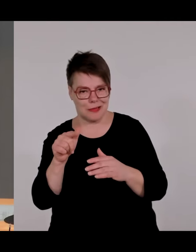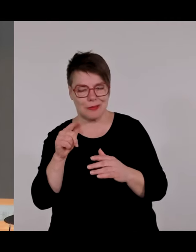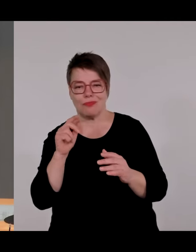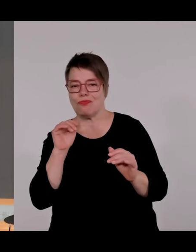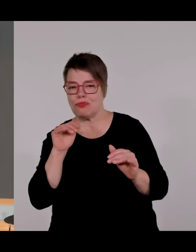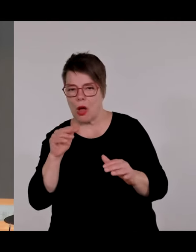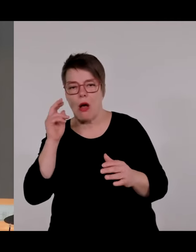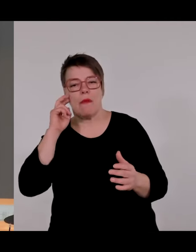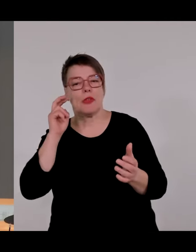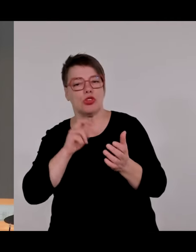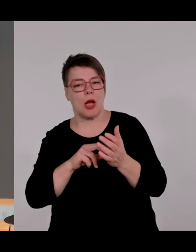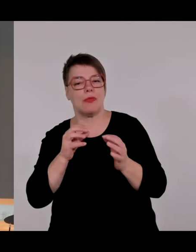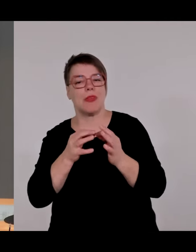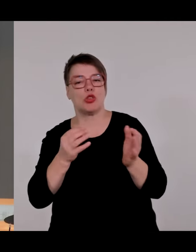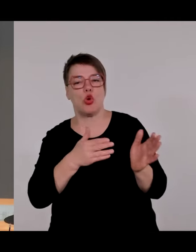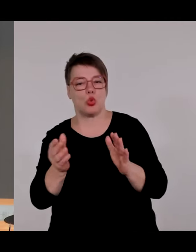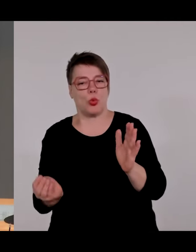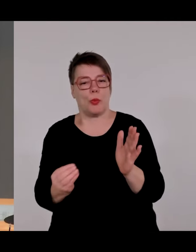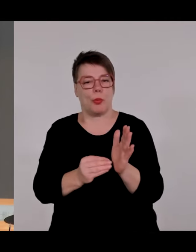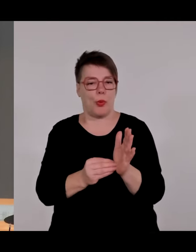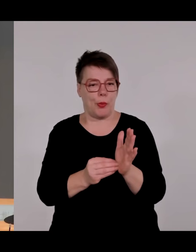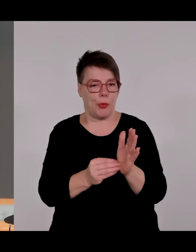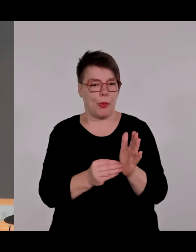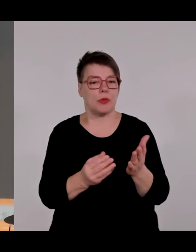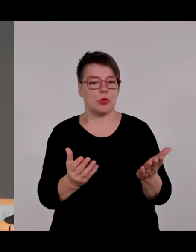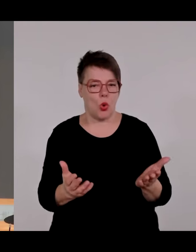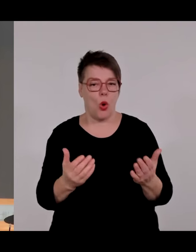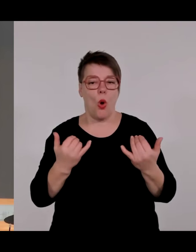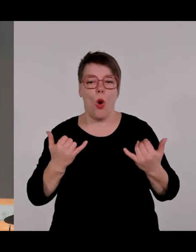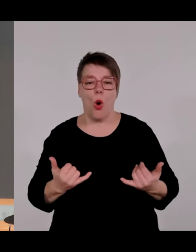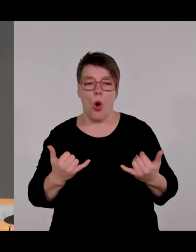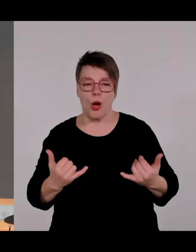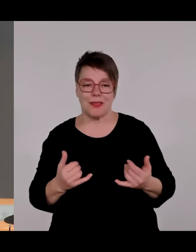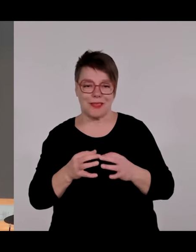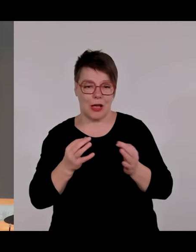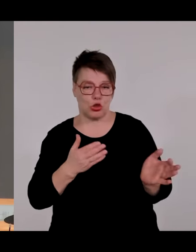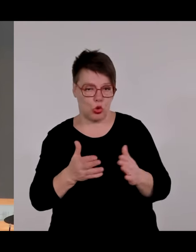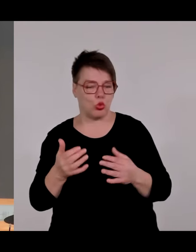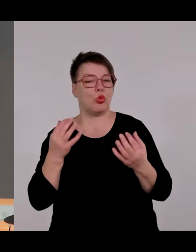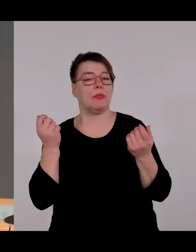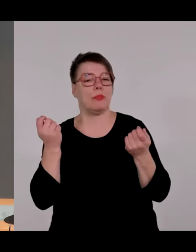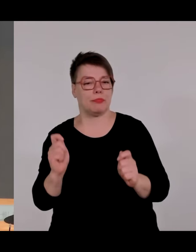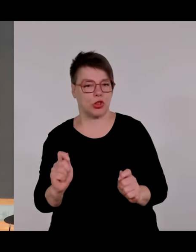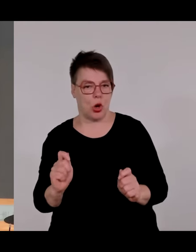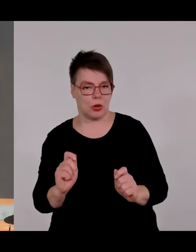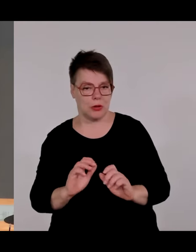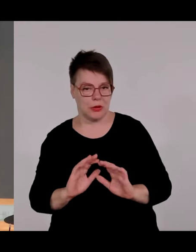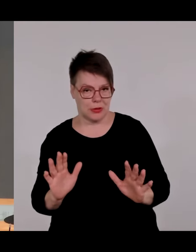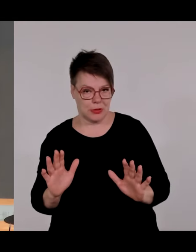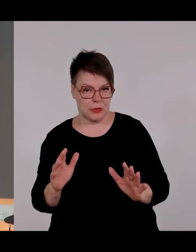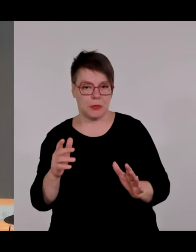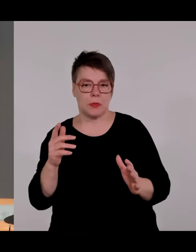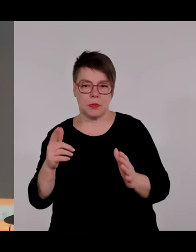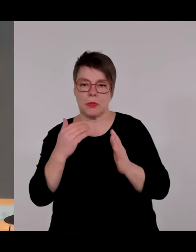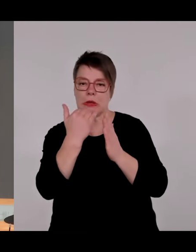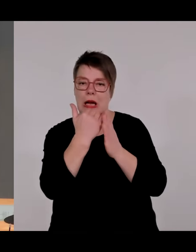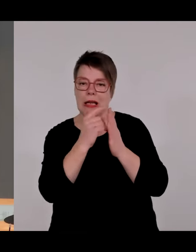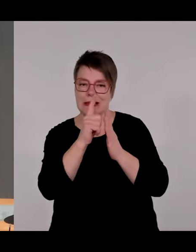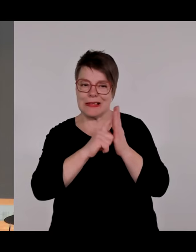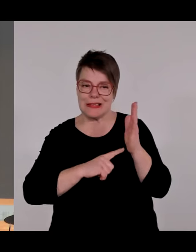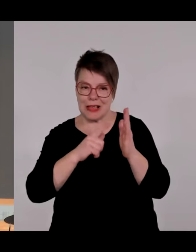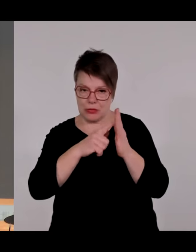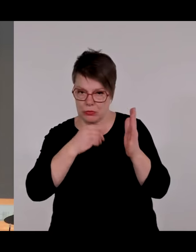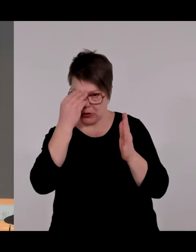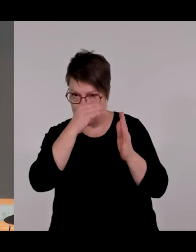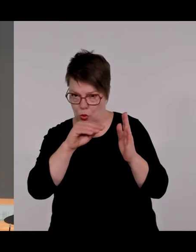am 18. Januar 2024 wurde der Abgeordnete Harald Latsch von der AfD-Fraktion während seines Redebeitrags im Rahmen der Priorität der